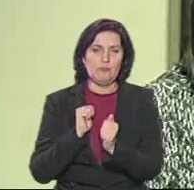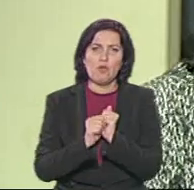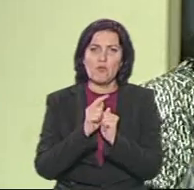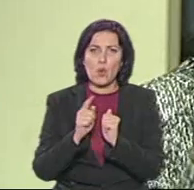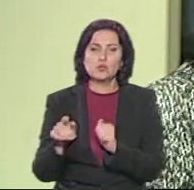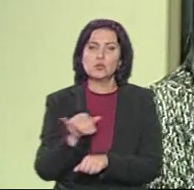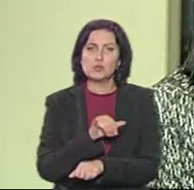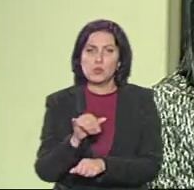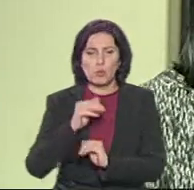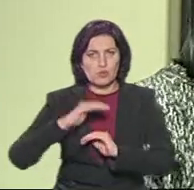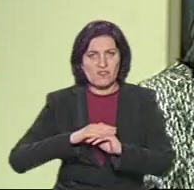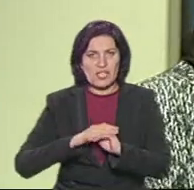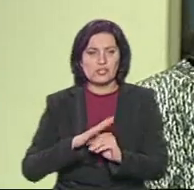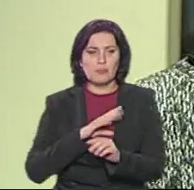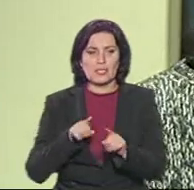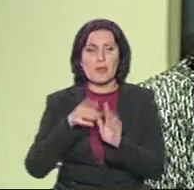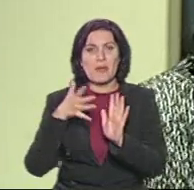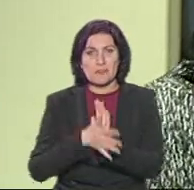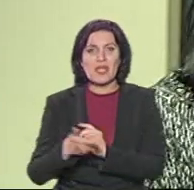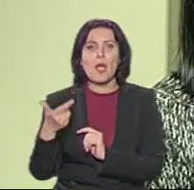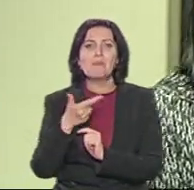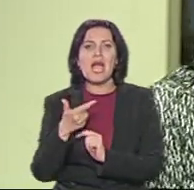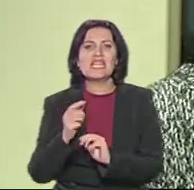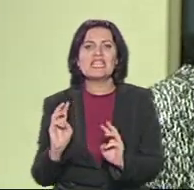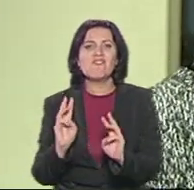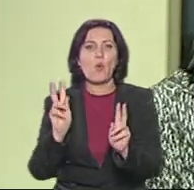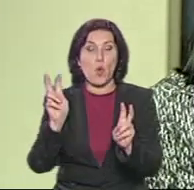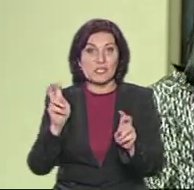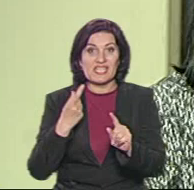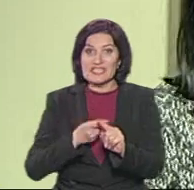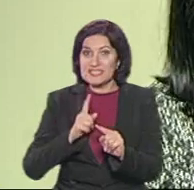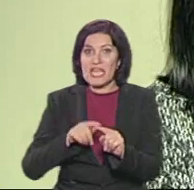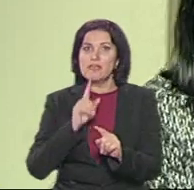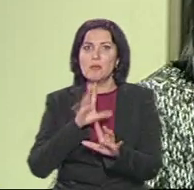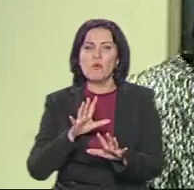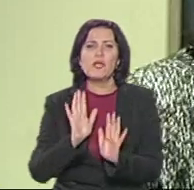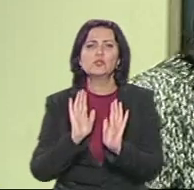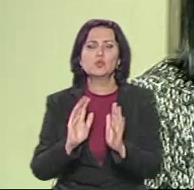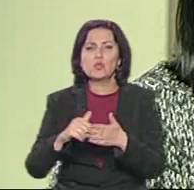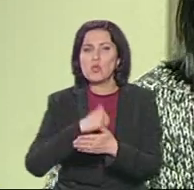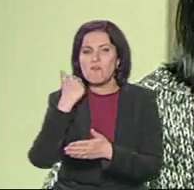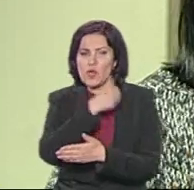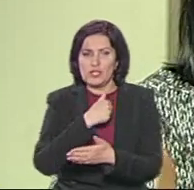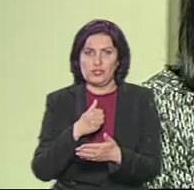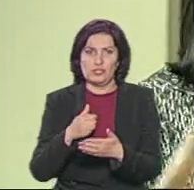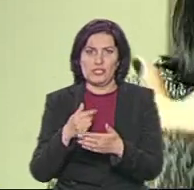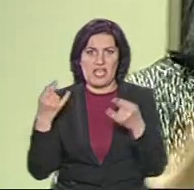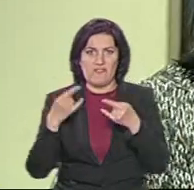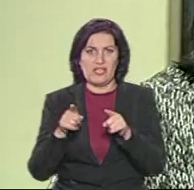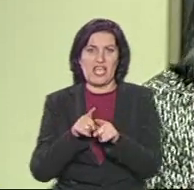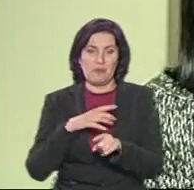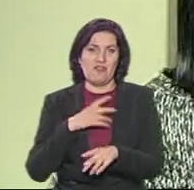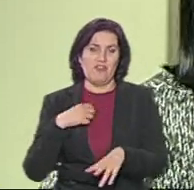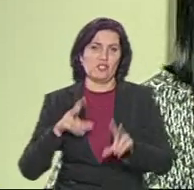кожну суботу ввечері було таке поняття «блакитний вогник», наприклад. І це не був суто новорічний, наприклад, да, ефір, як ми